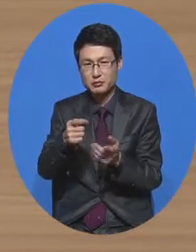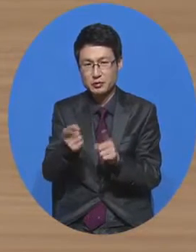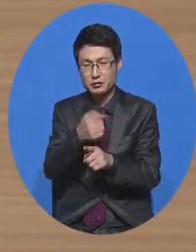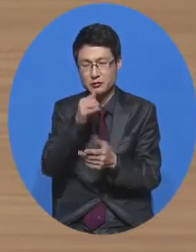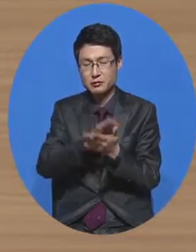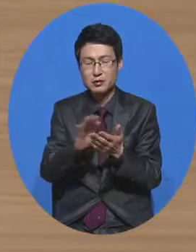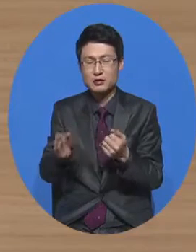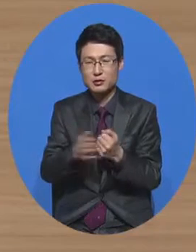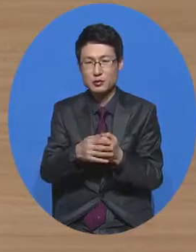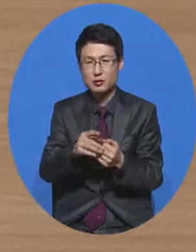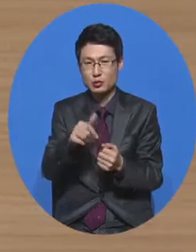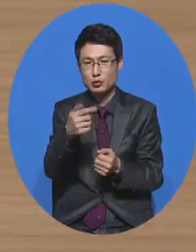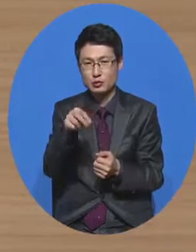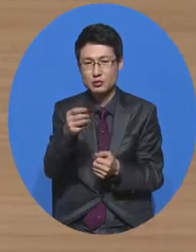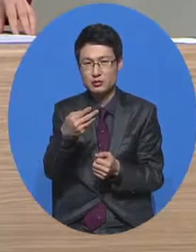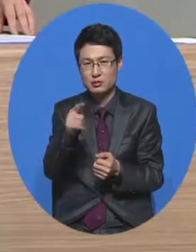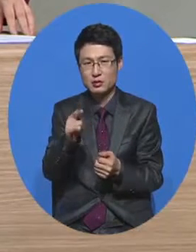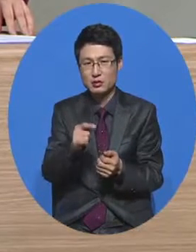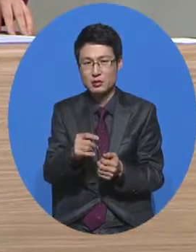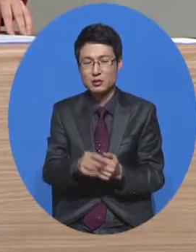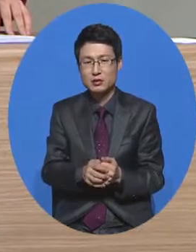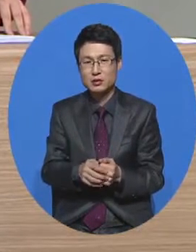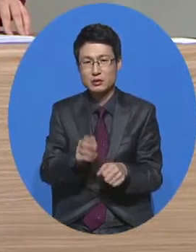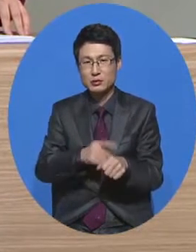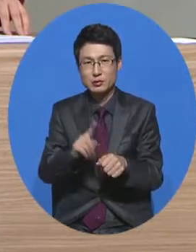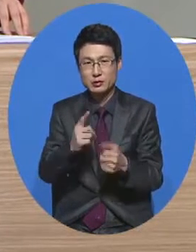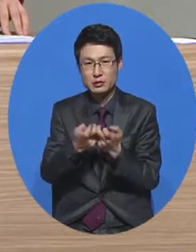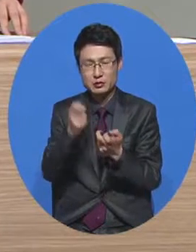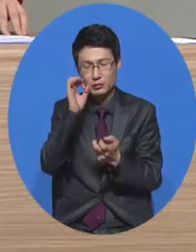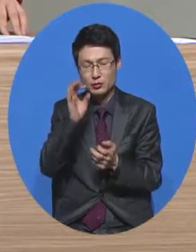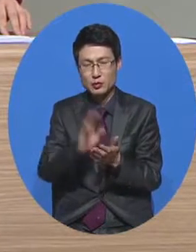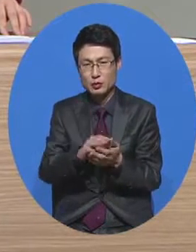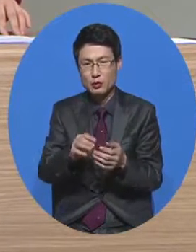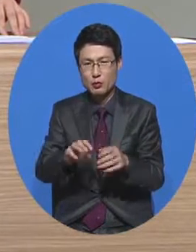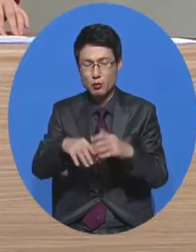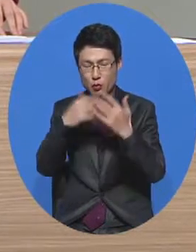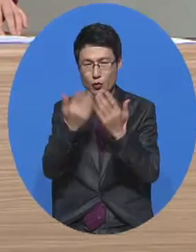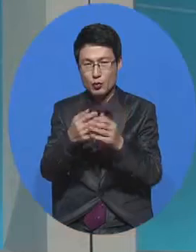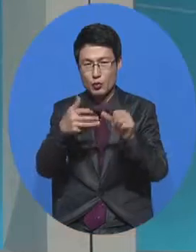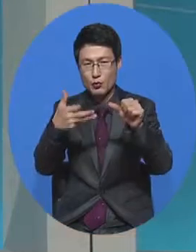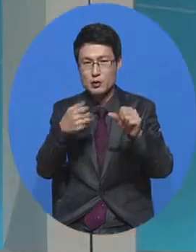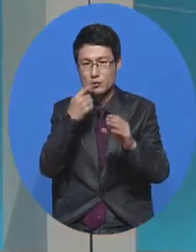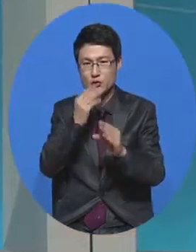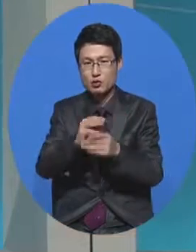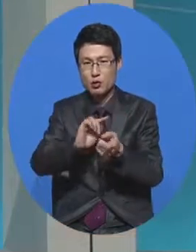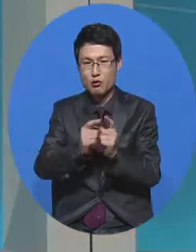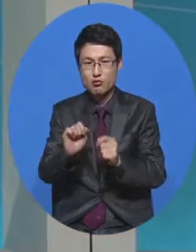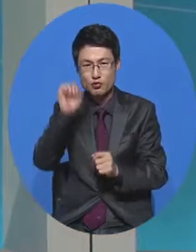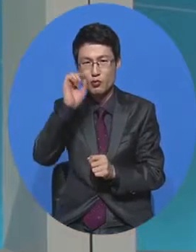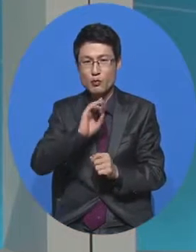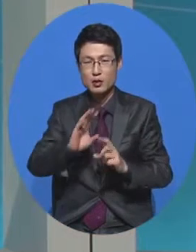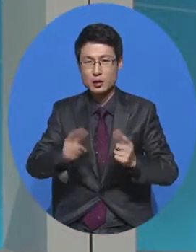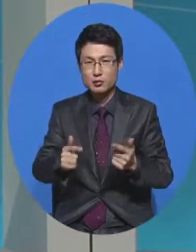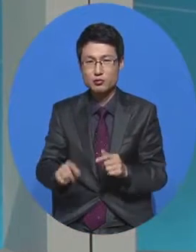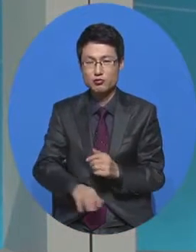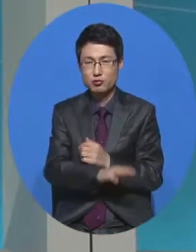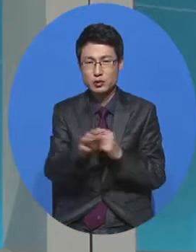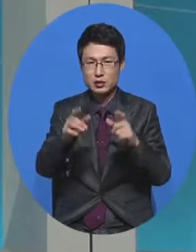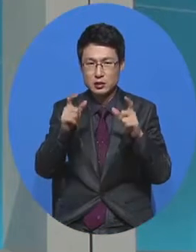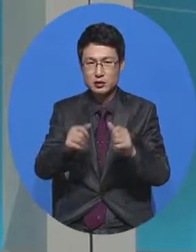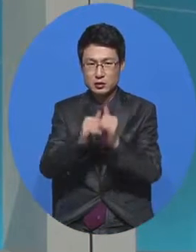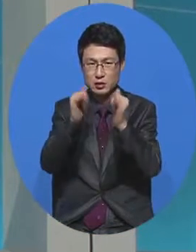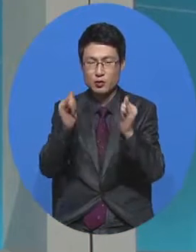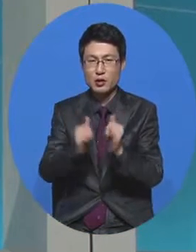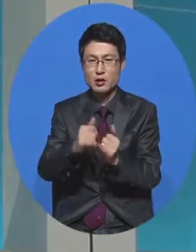노성 태에 생리를 어떻게 보십니까 뭐 전반적으로 1벌 민주화 운동 뿐 아니라 요 우리 지역사회 관한 내용이